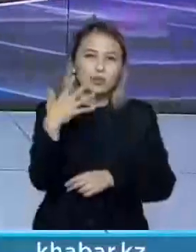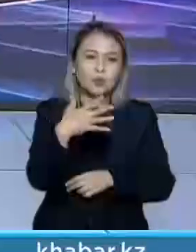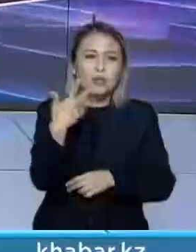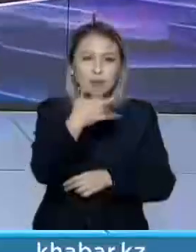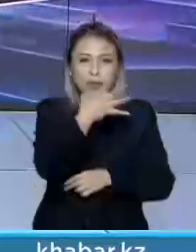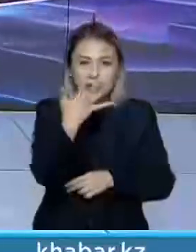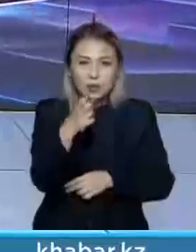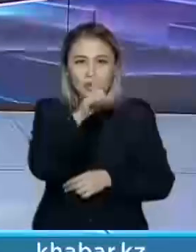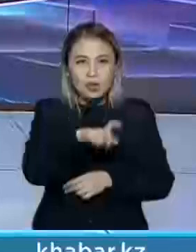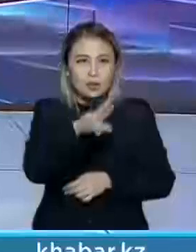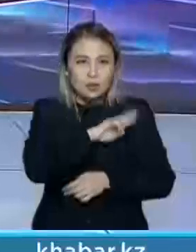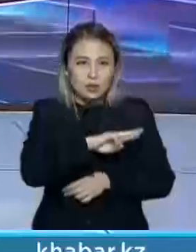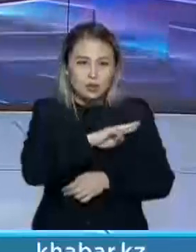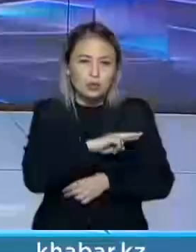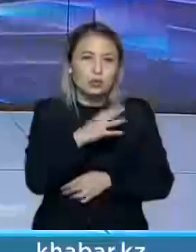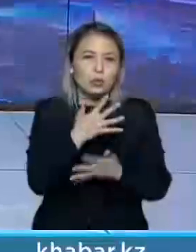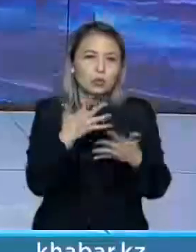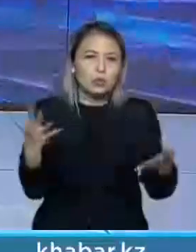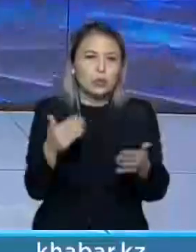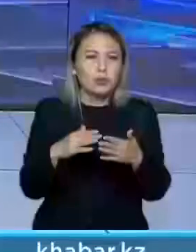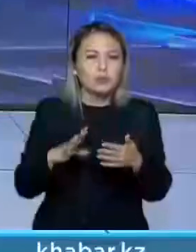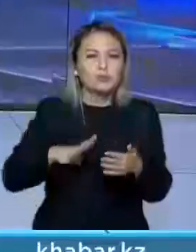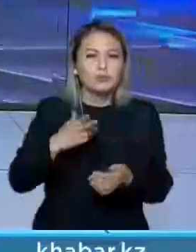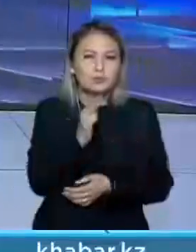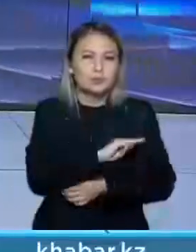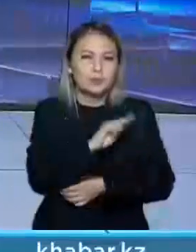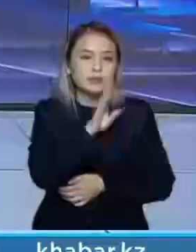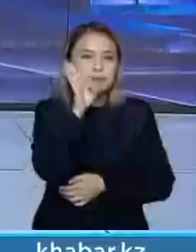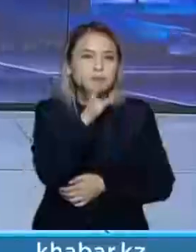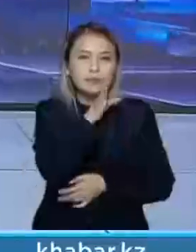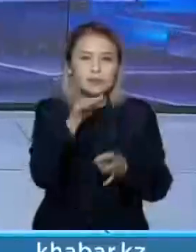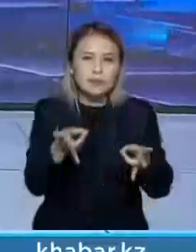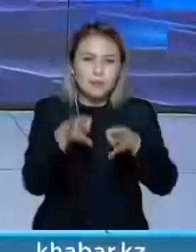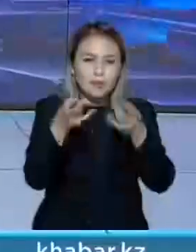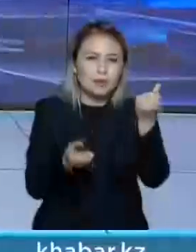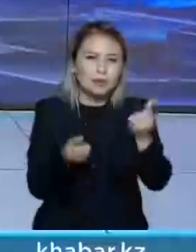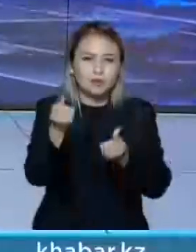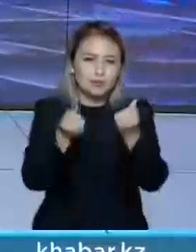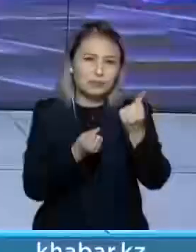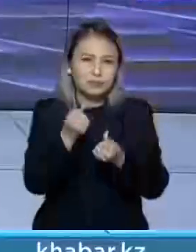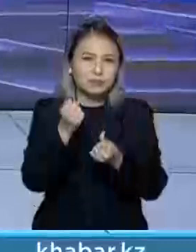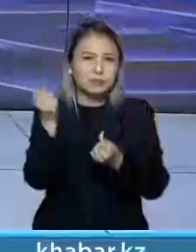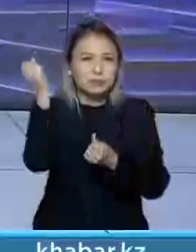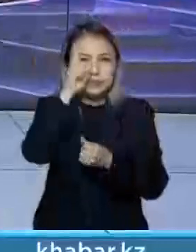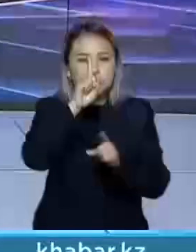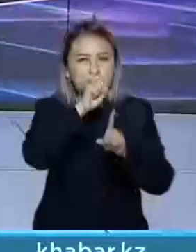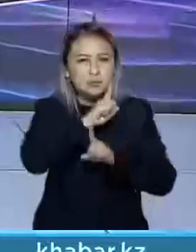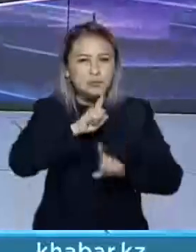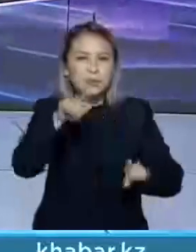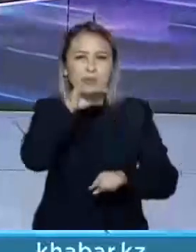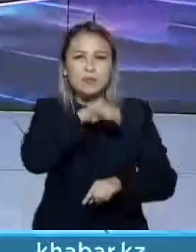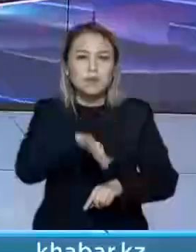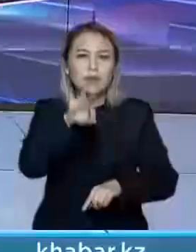3000 адам жұмыс істесе, соның 1/4 бірі бұрымдылар. Олар жеңіл және ауыр жүк көліктерін жүргізеді. Өңірдегі әріптесім ерекше